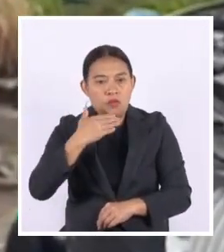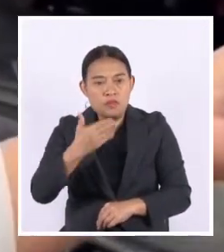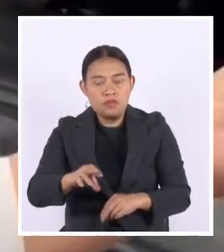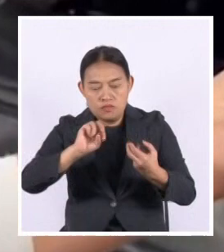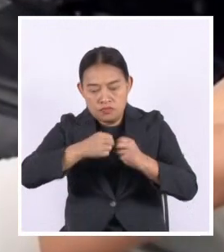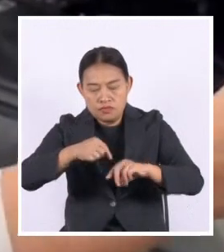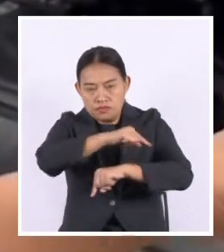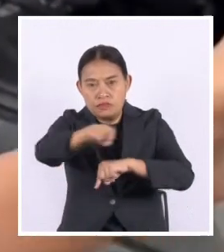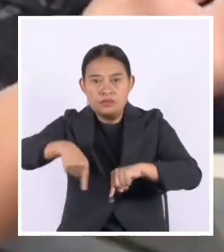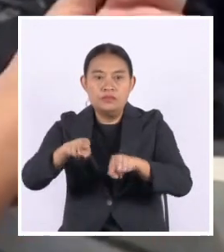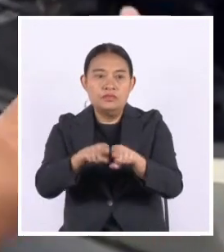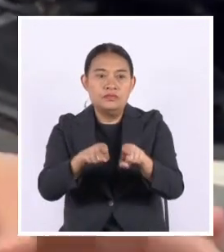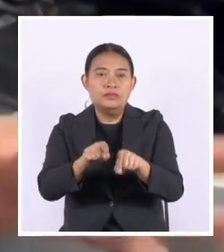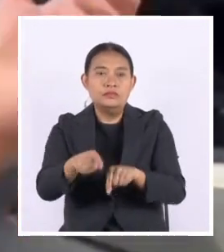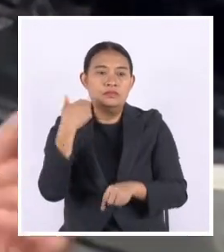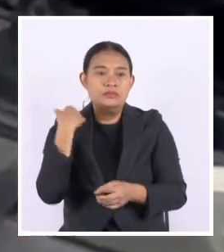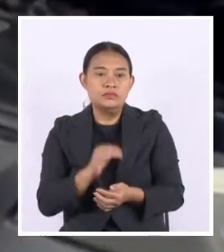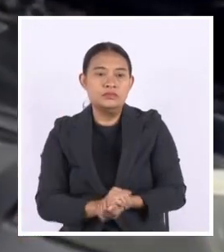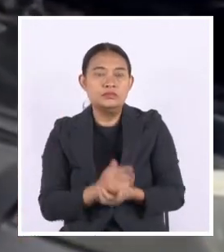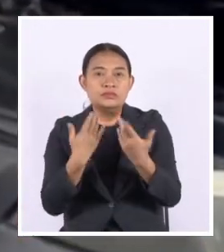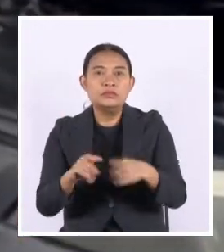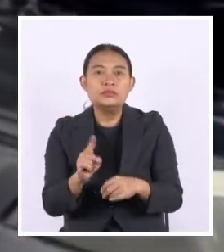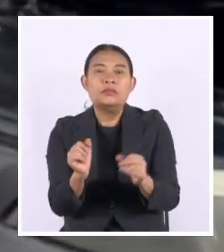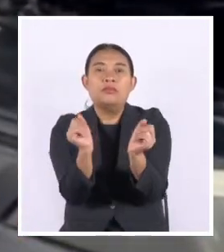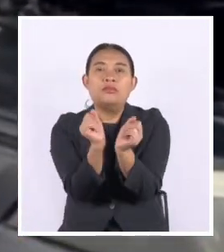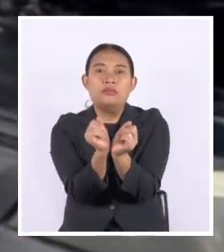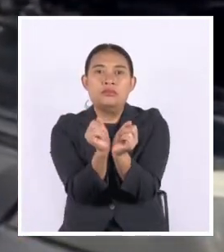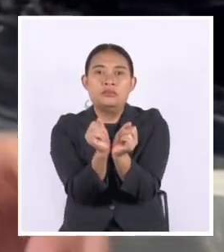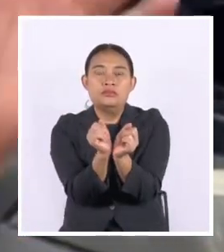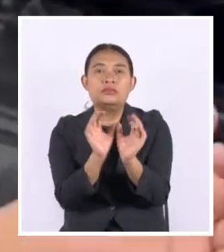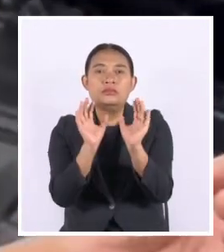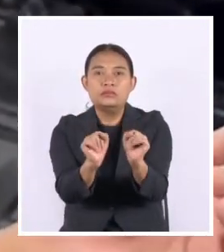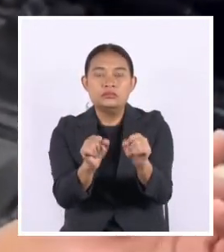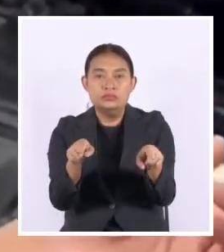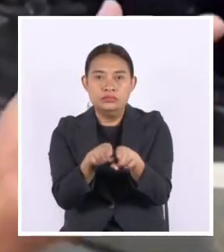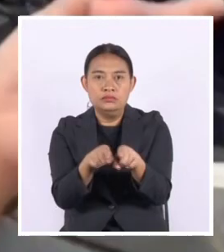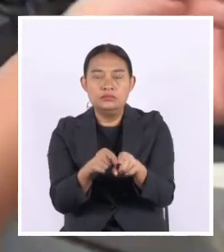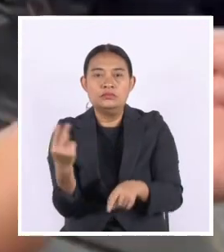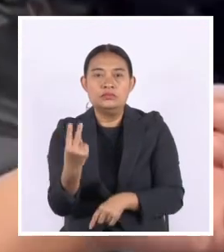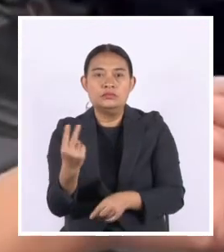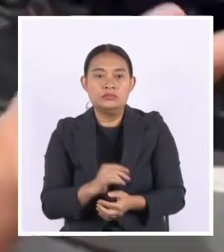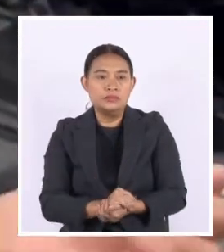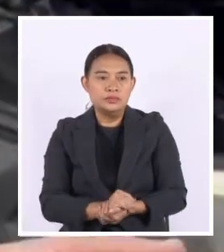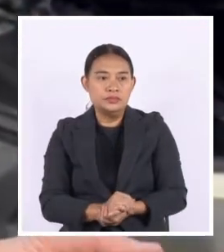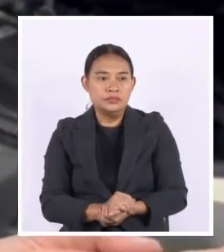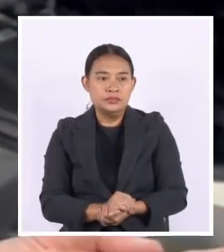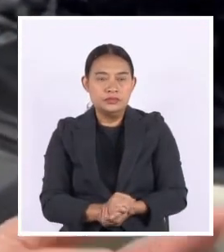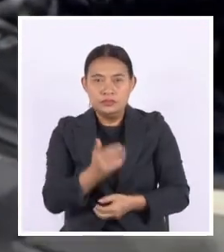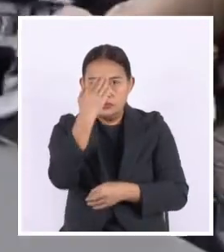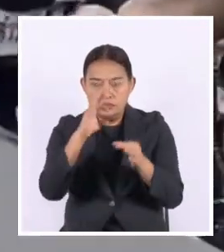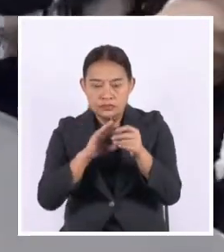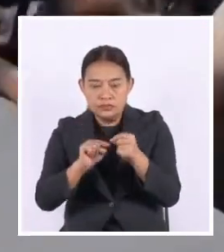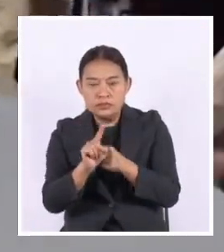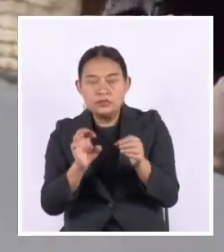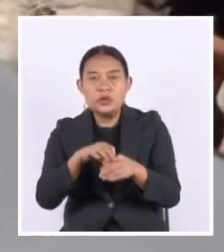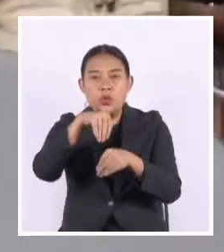น สุดท้ายก็ได้กำไรไปคนละคู่กำไรแขนนะ กำไรคุมความประพฤตินะคะเพราะว่าเจอข้อหาโอเวอร์สเตย์ด้วยค่ะ